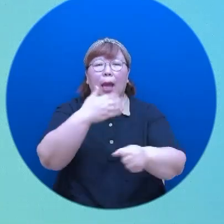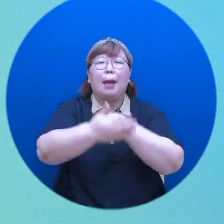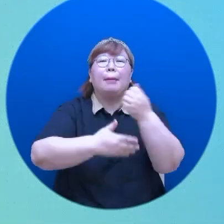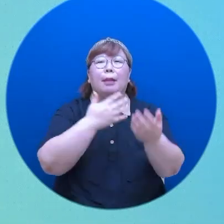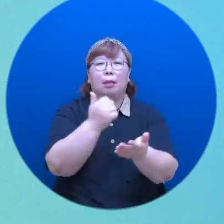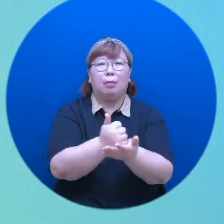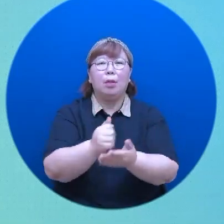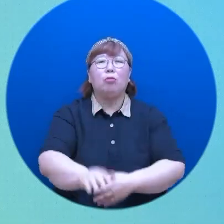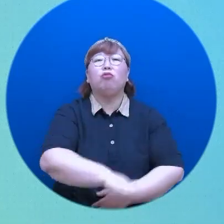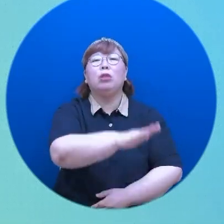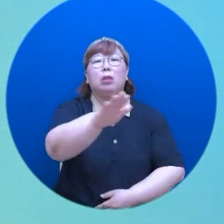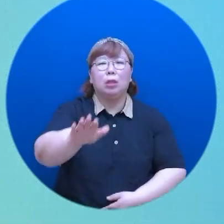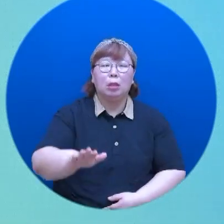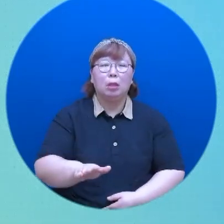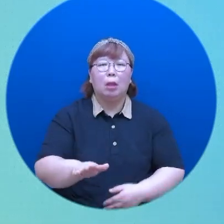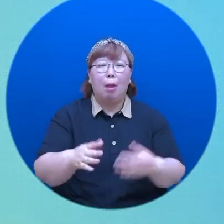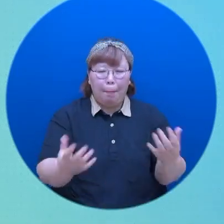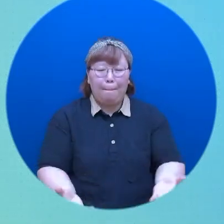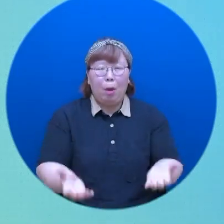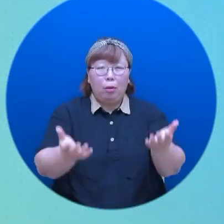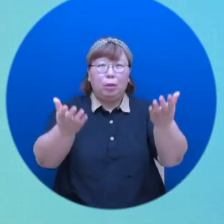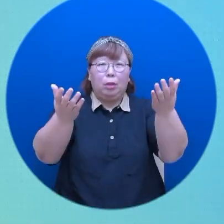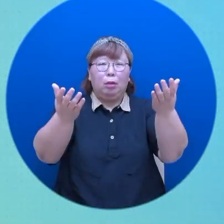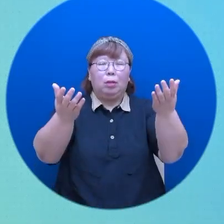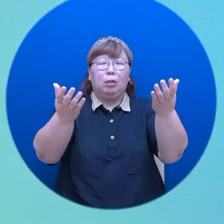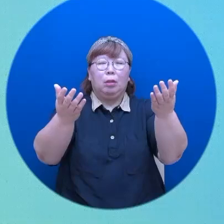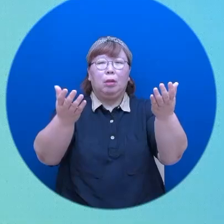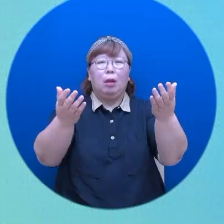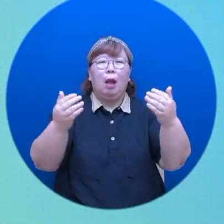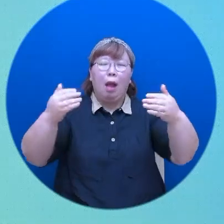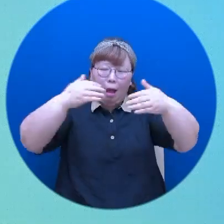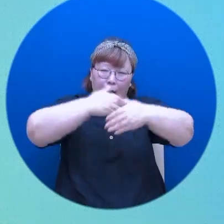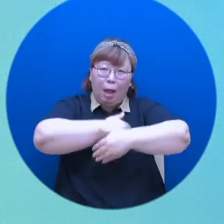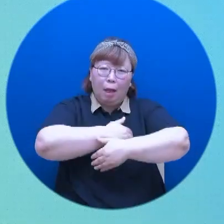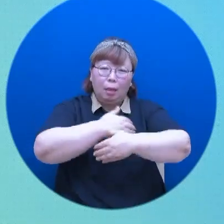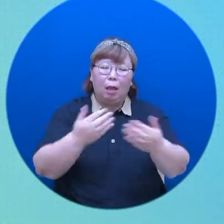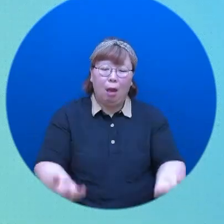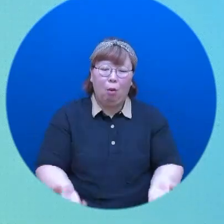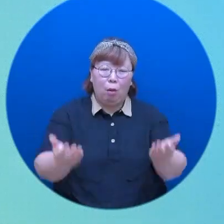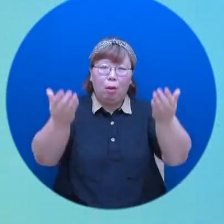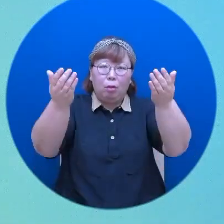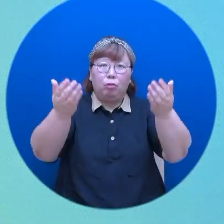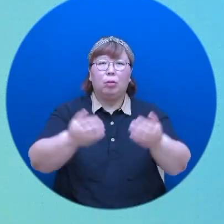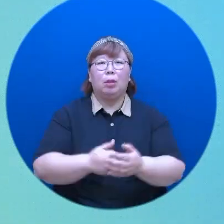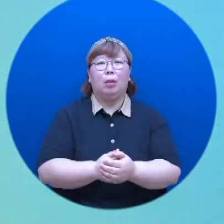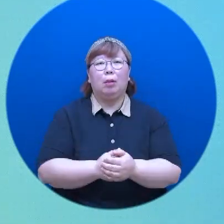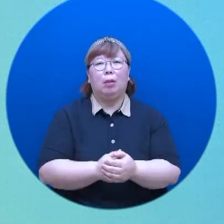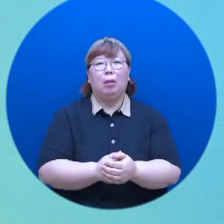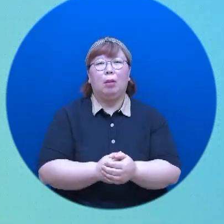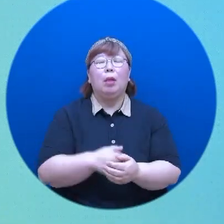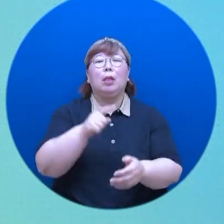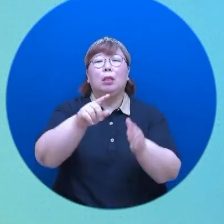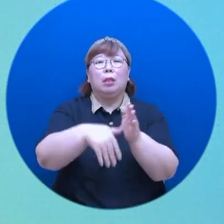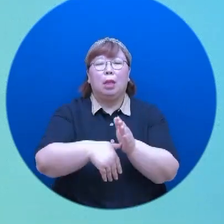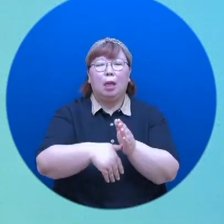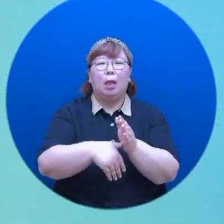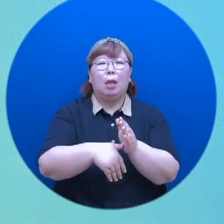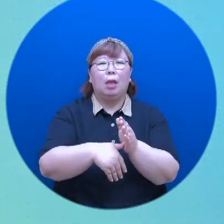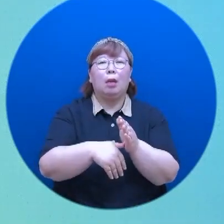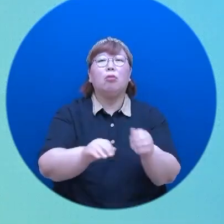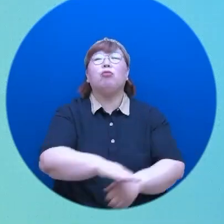하나님께서 우리를 번쩍 들어 안아 올려 주십니다. 그때 우리는